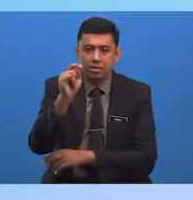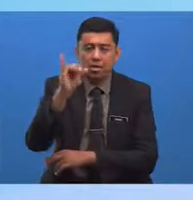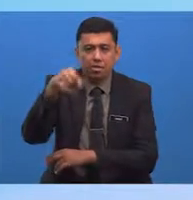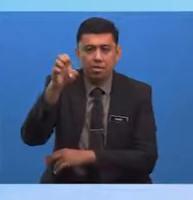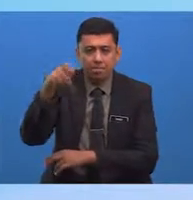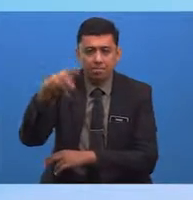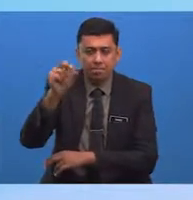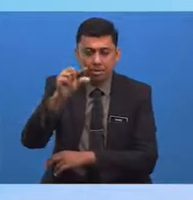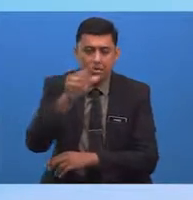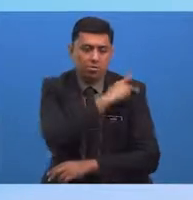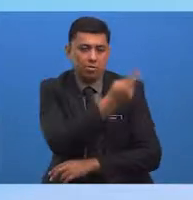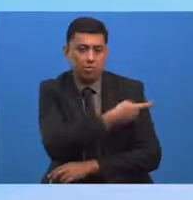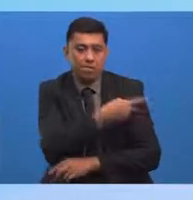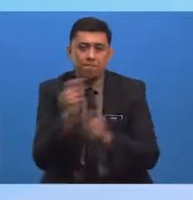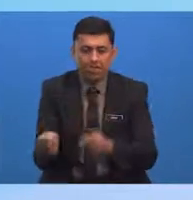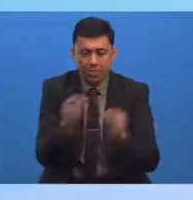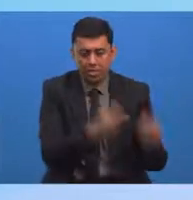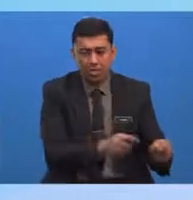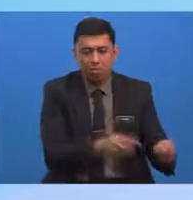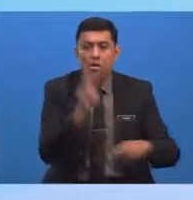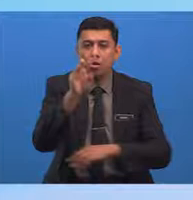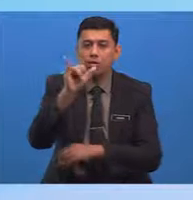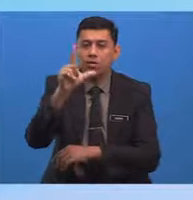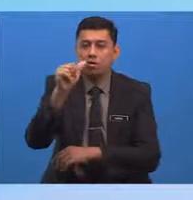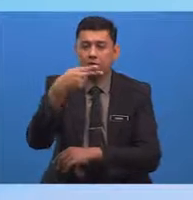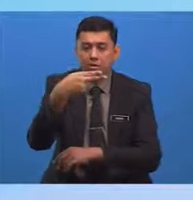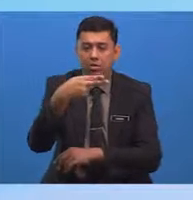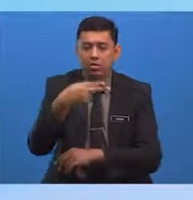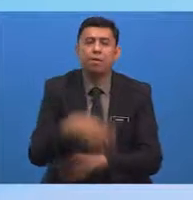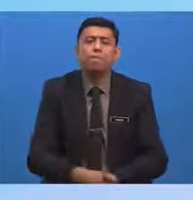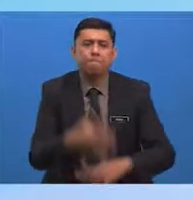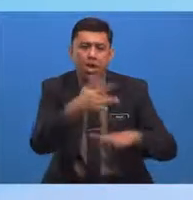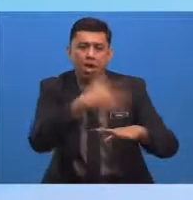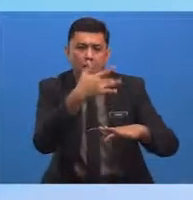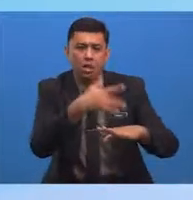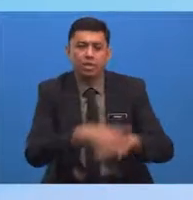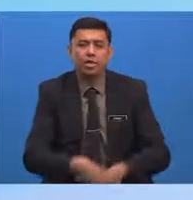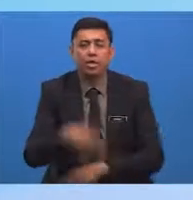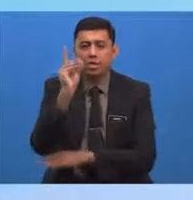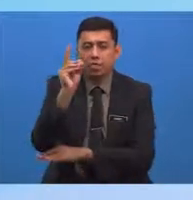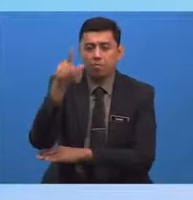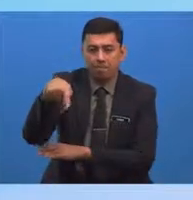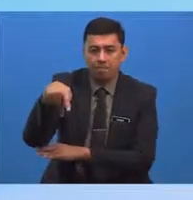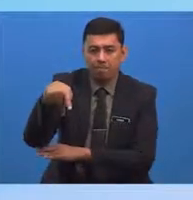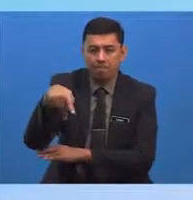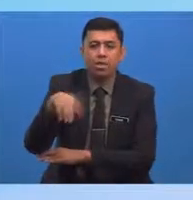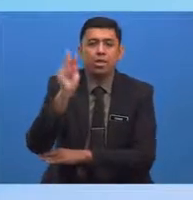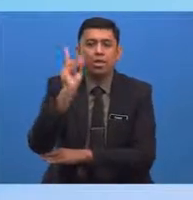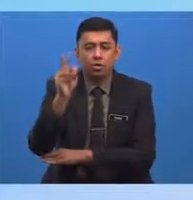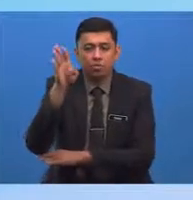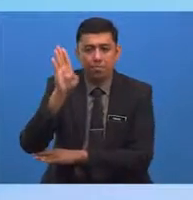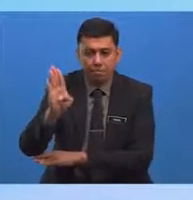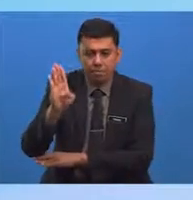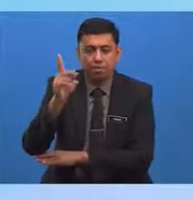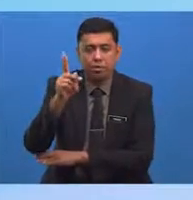turun-temurun menguasai pentadbiran wilayah ini dengan memakai gelaran Datu Patinggi, Datu Bendahara,